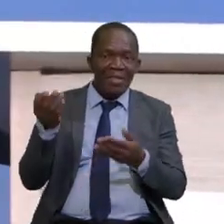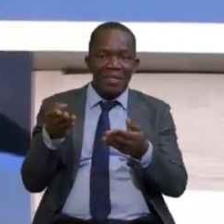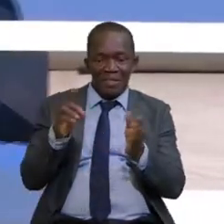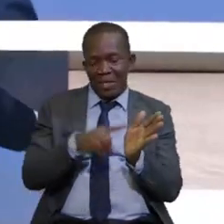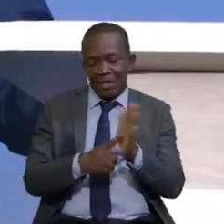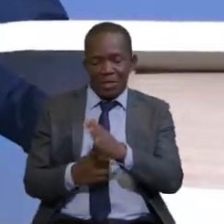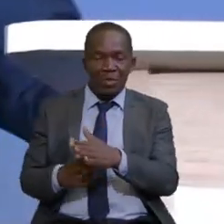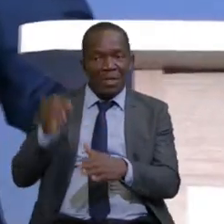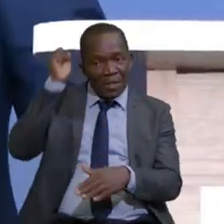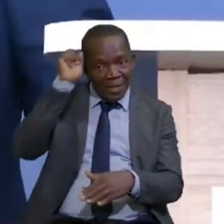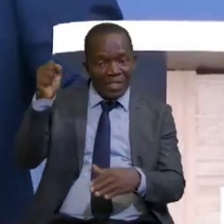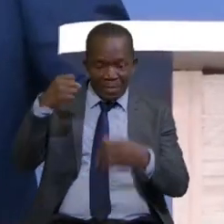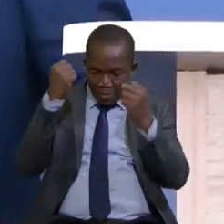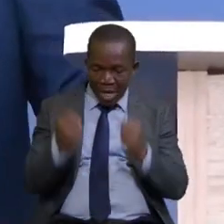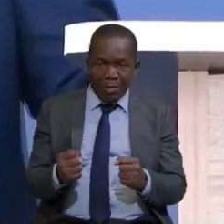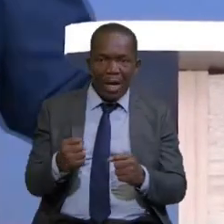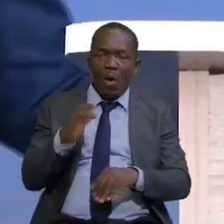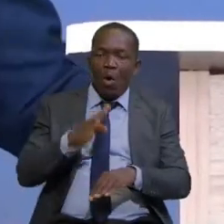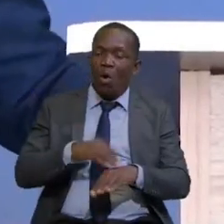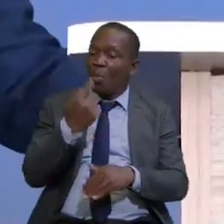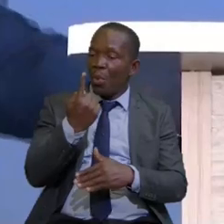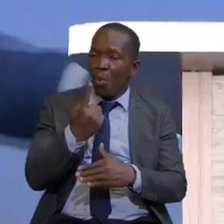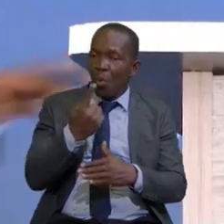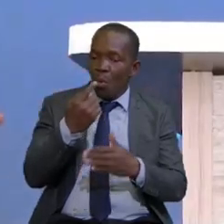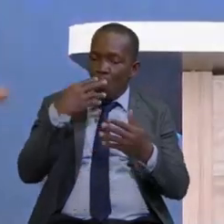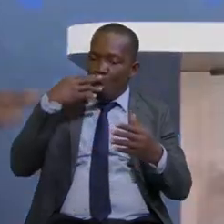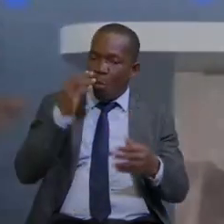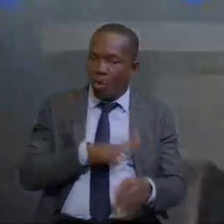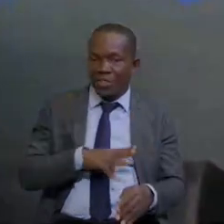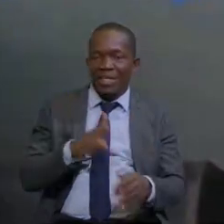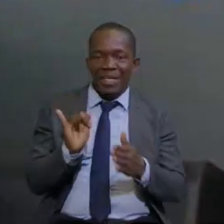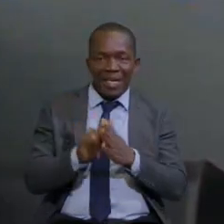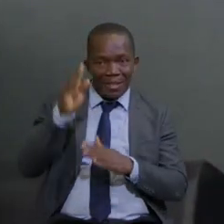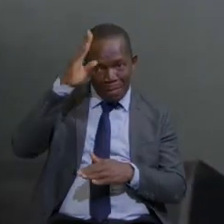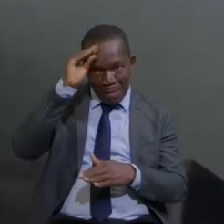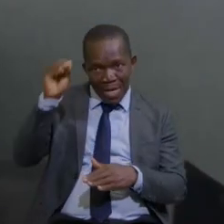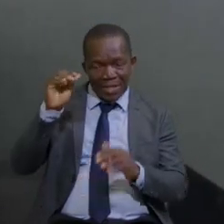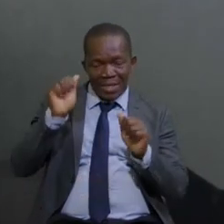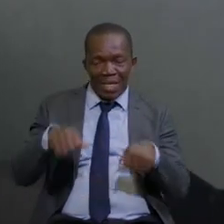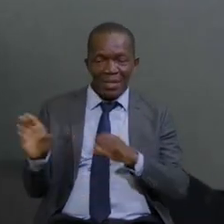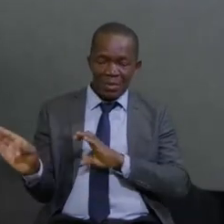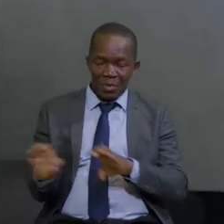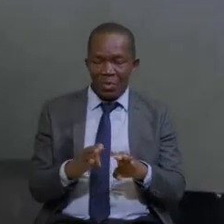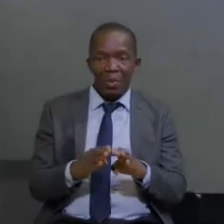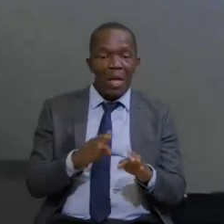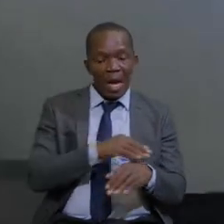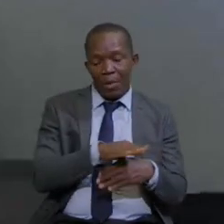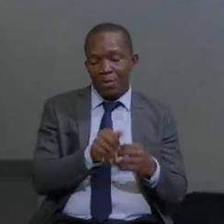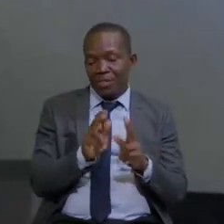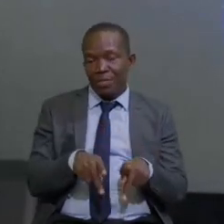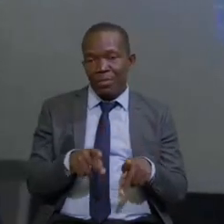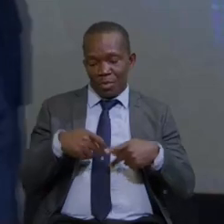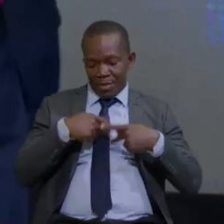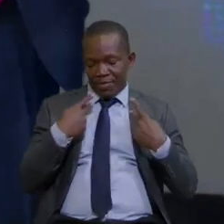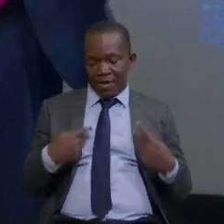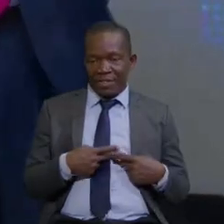l'homme pouvait faire, ces Juifs. Le Sanhédrin et les leaders religieux et les leaders